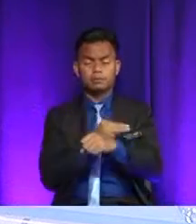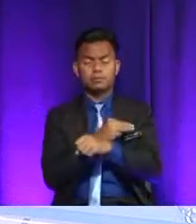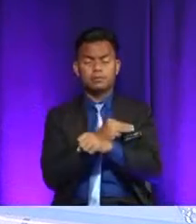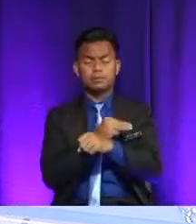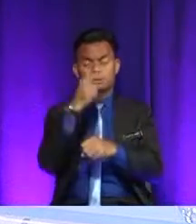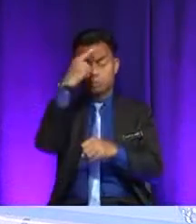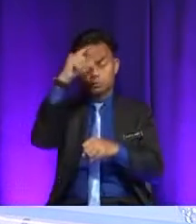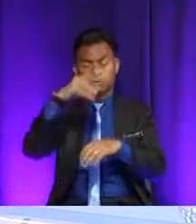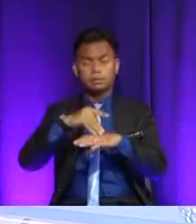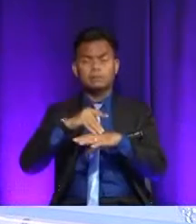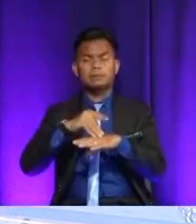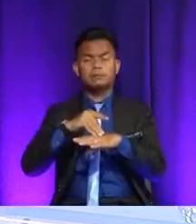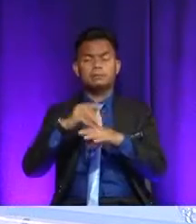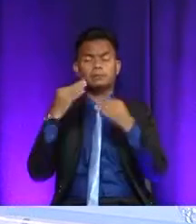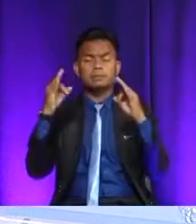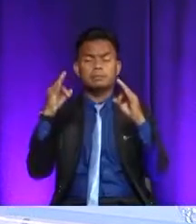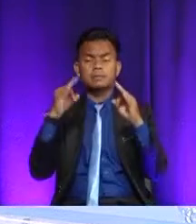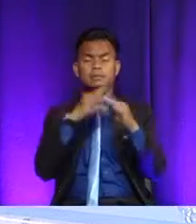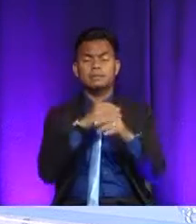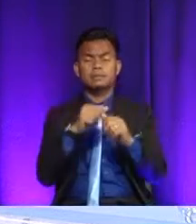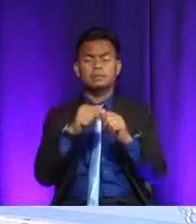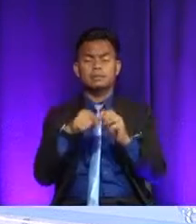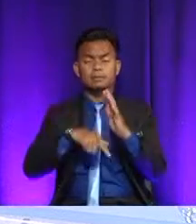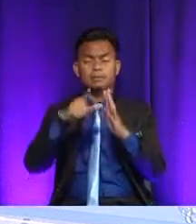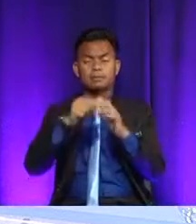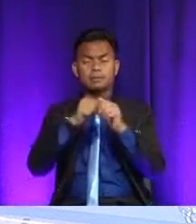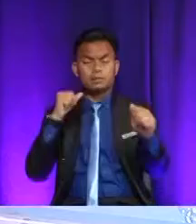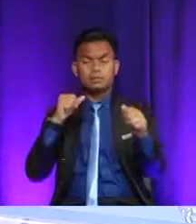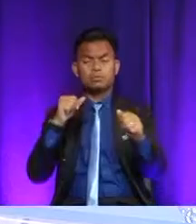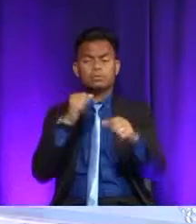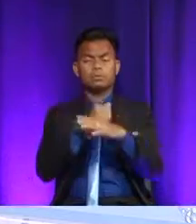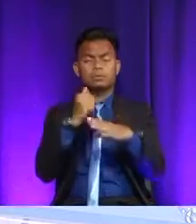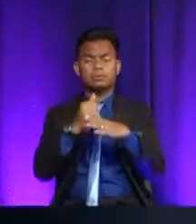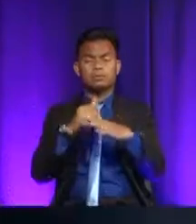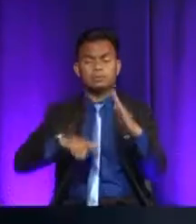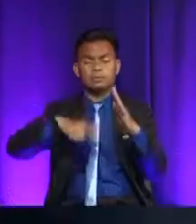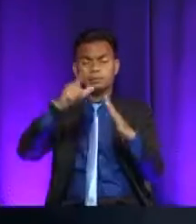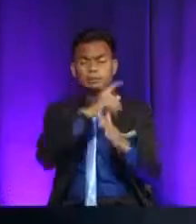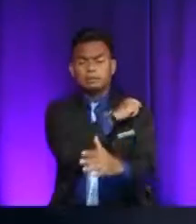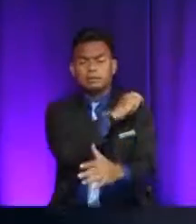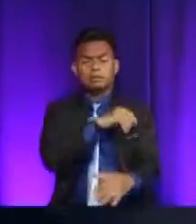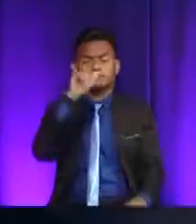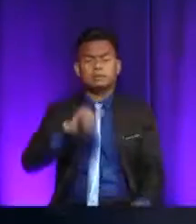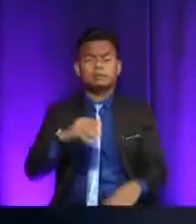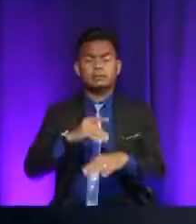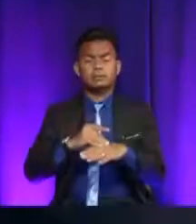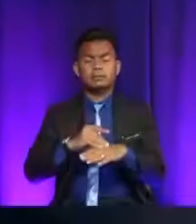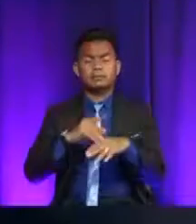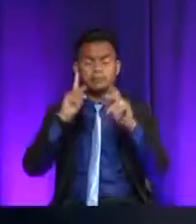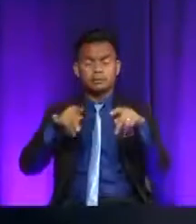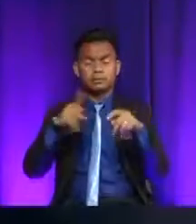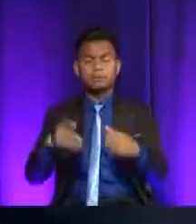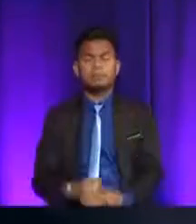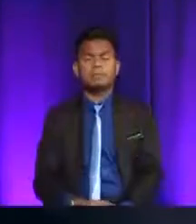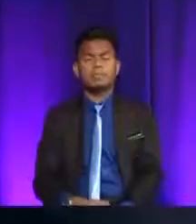Ataupun mungkin ada yang lebih banyak tenaga yang diperlukan contoh kita ada dua logam lah satu logam e 1